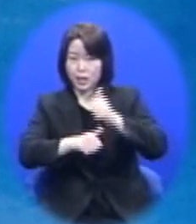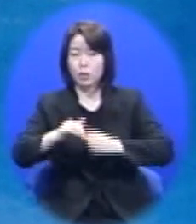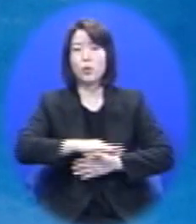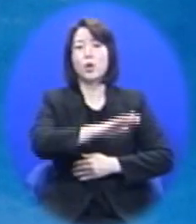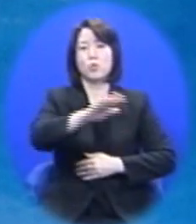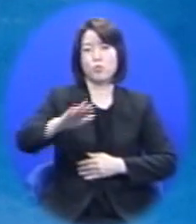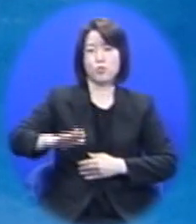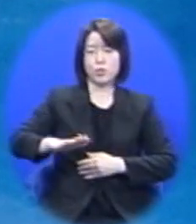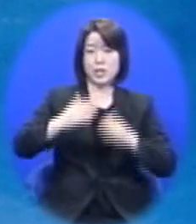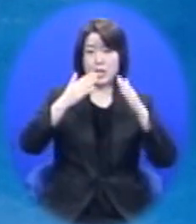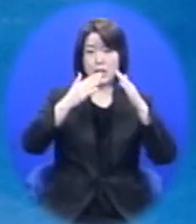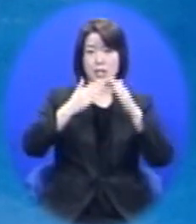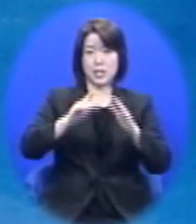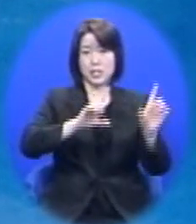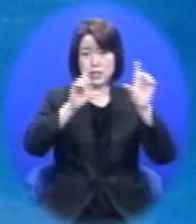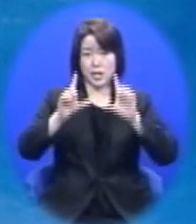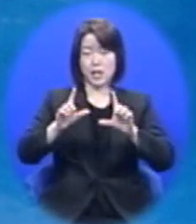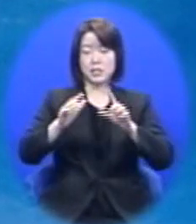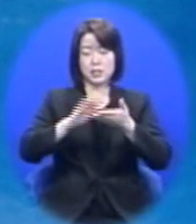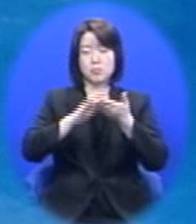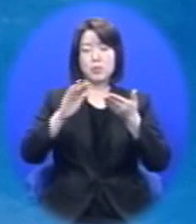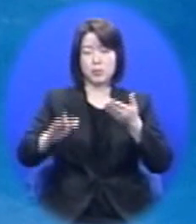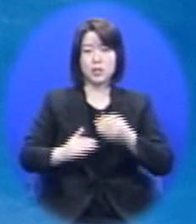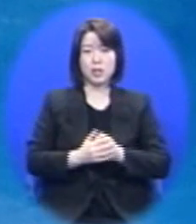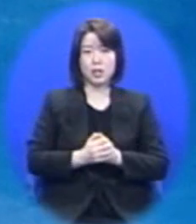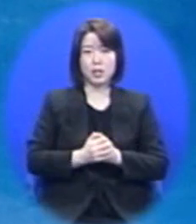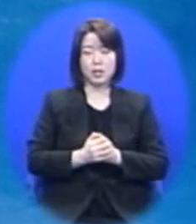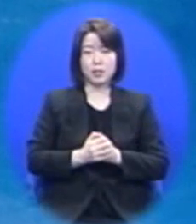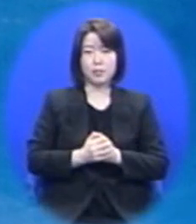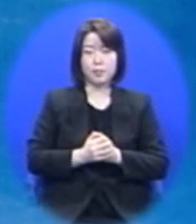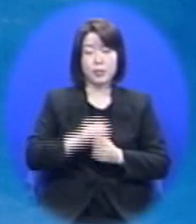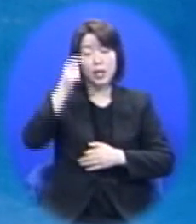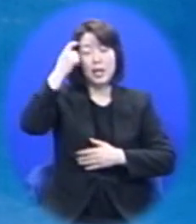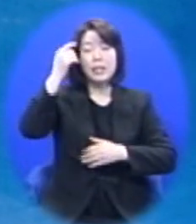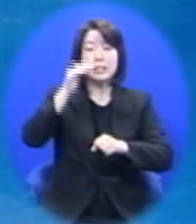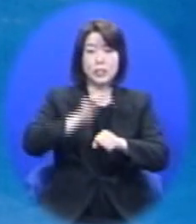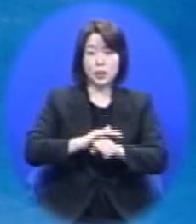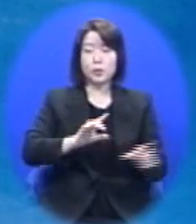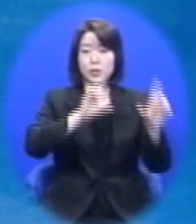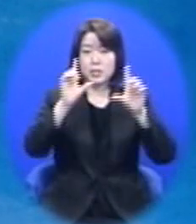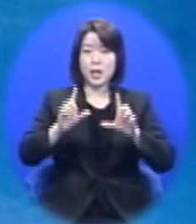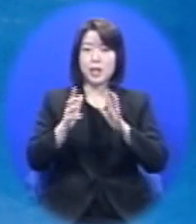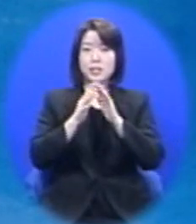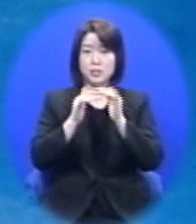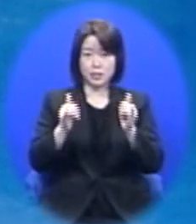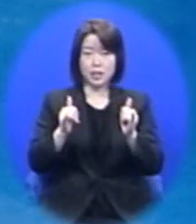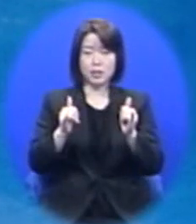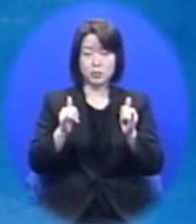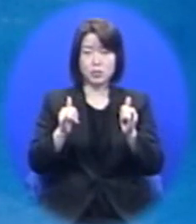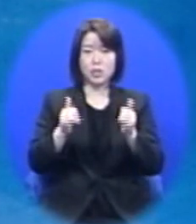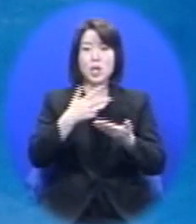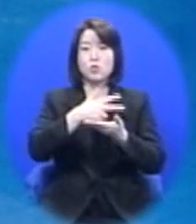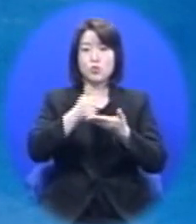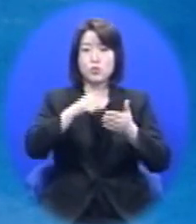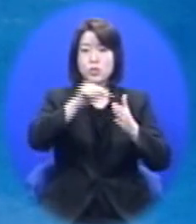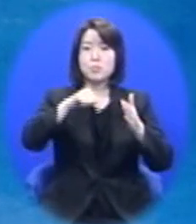거처이셨습니다. 여러분, 가장 지혜롭게 사는 삶은 주님 안에 사는